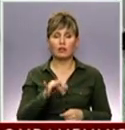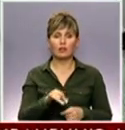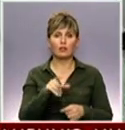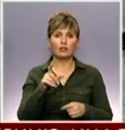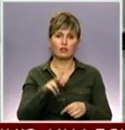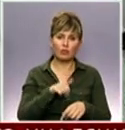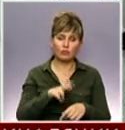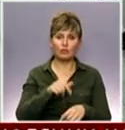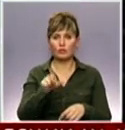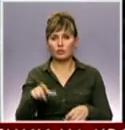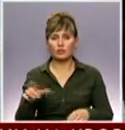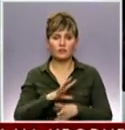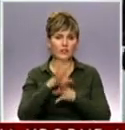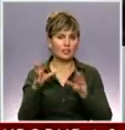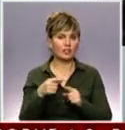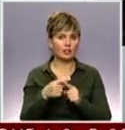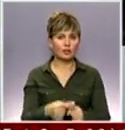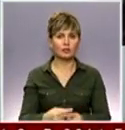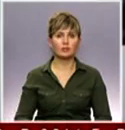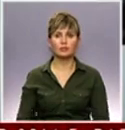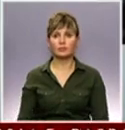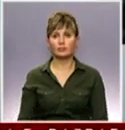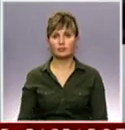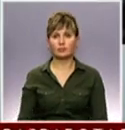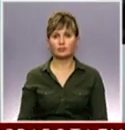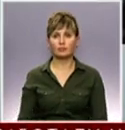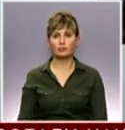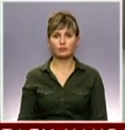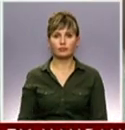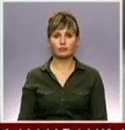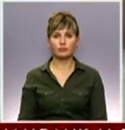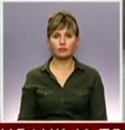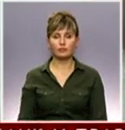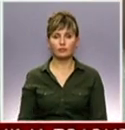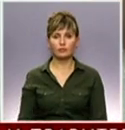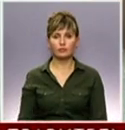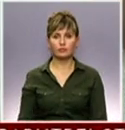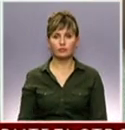терминала, пассажиров и сопровождающих. Тахмина Молдыбекова, Мурат Тайжанов и Валерий Таубалдиев, телеканал «Алматы».